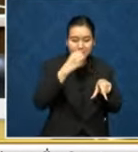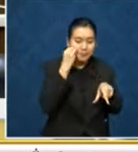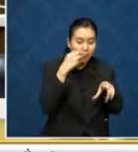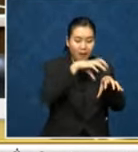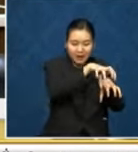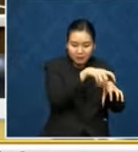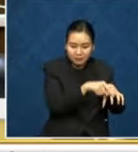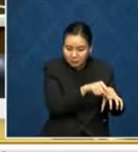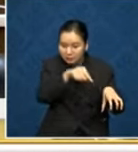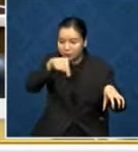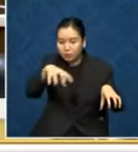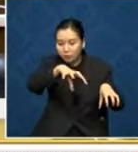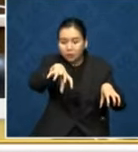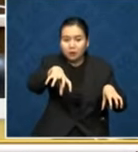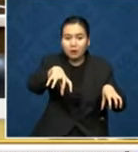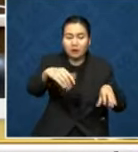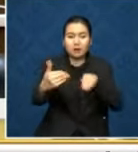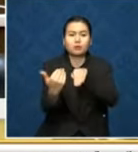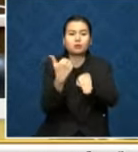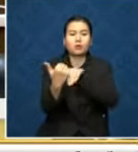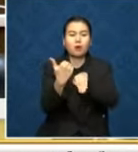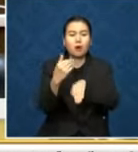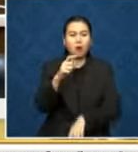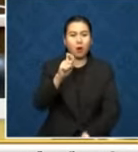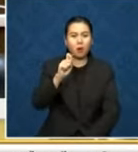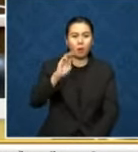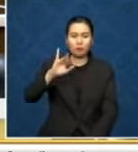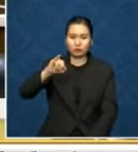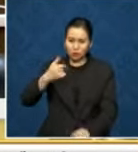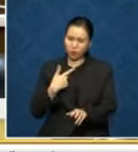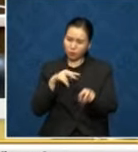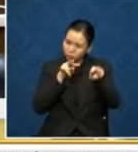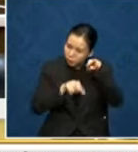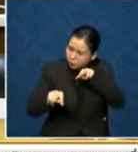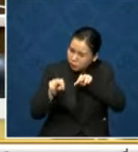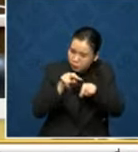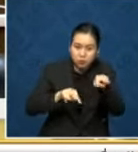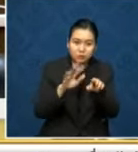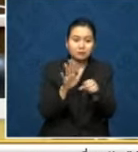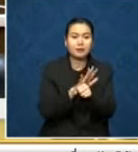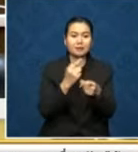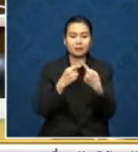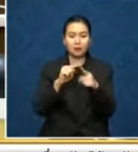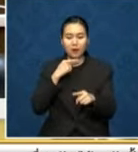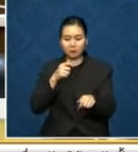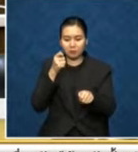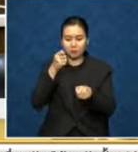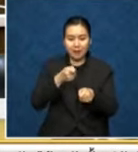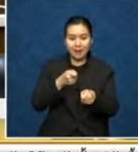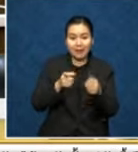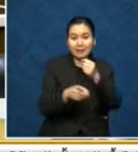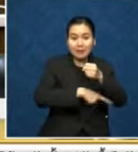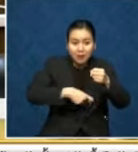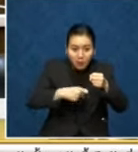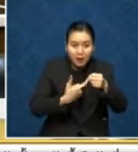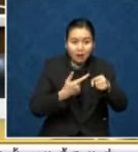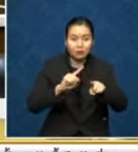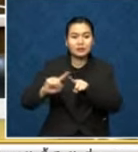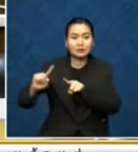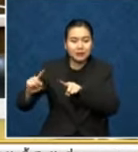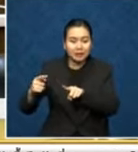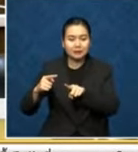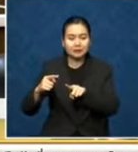ำบลผาน้อยซึ่งถนนดังกล่าวครับทางอบจ.ก็พยายามดูแลอย่างเต็มที่แต่เมื่อถึงฤดูเก็บเกี่ยวหรือก่อนถึงฤดูเก็บเกี่ยวโดยเฉพาะ